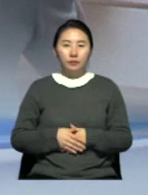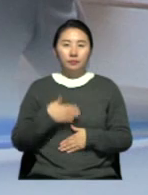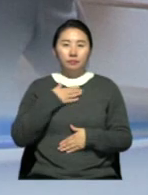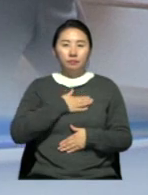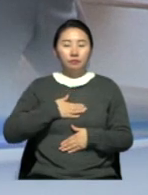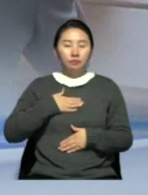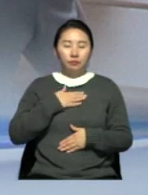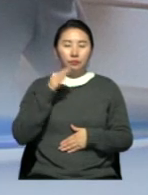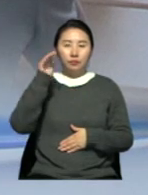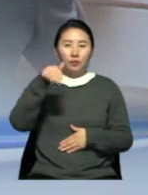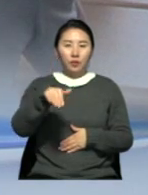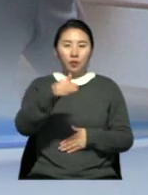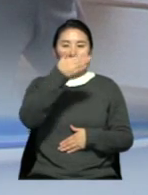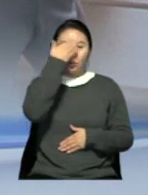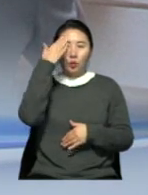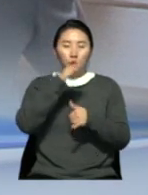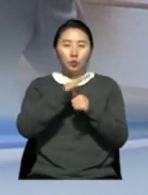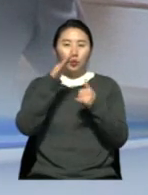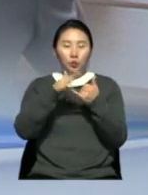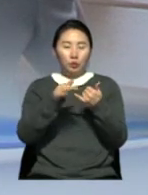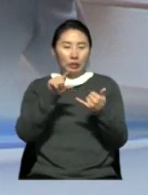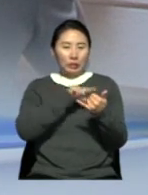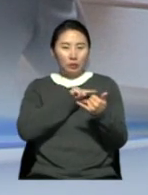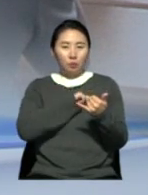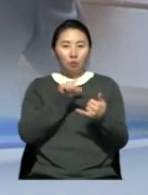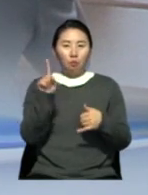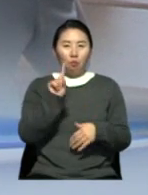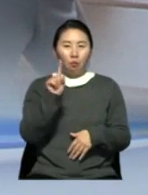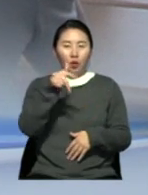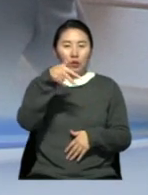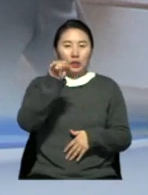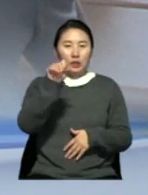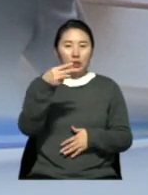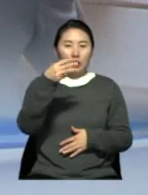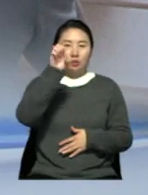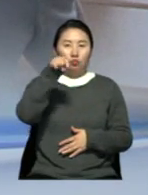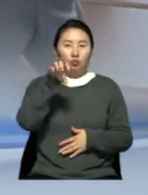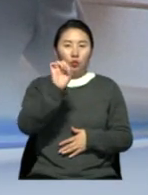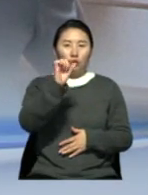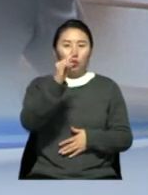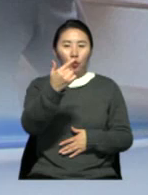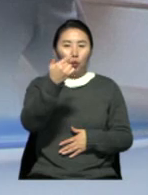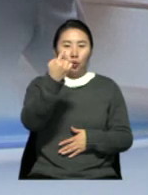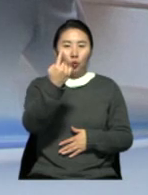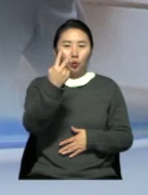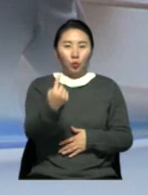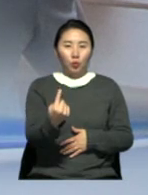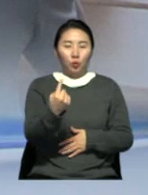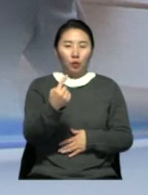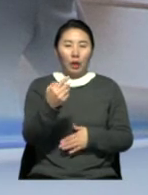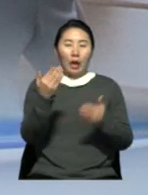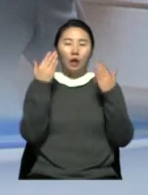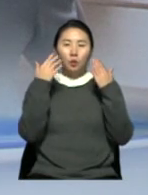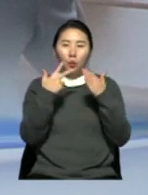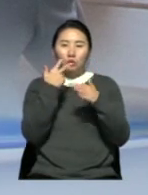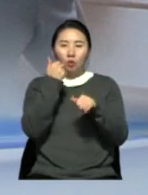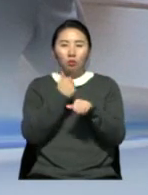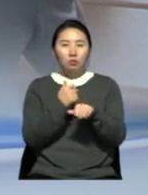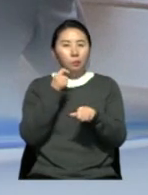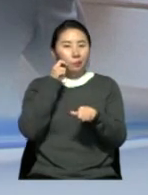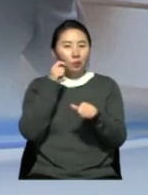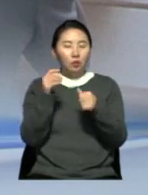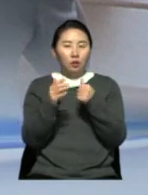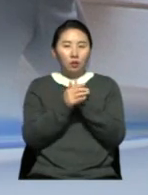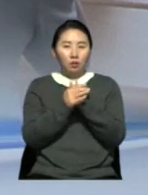감정 기복 탓에 청소년기는 일명 질풍 노도의 시기 라고도 하죠 그런데 이 시기에 학교에 적응을 못하거나